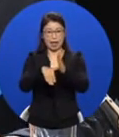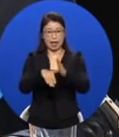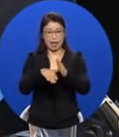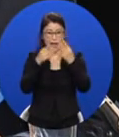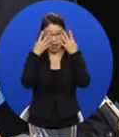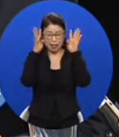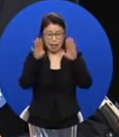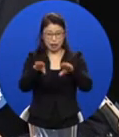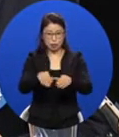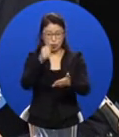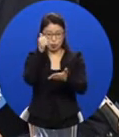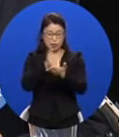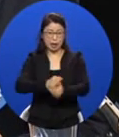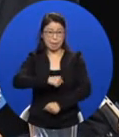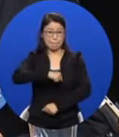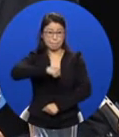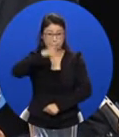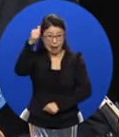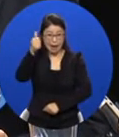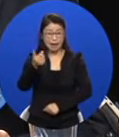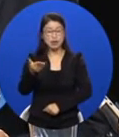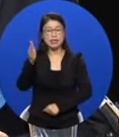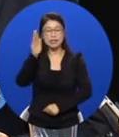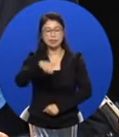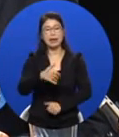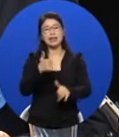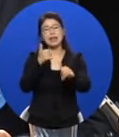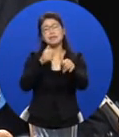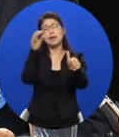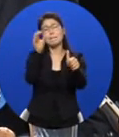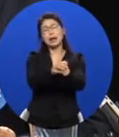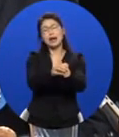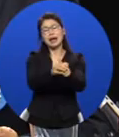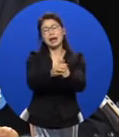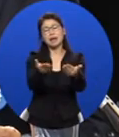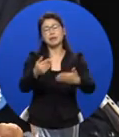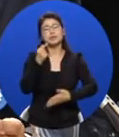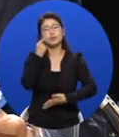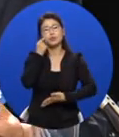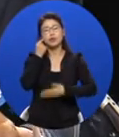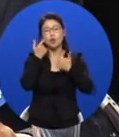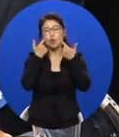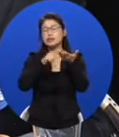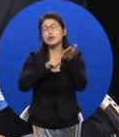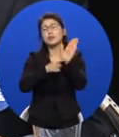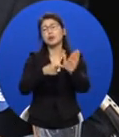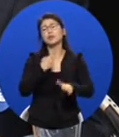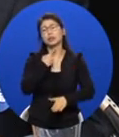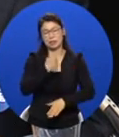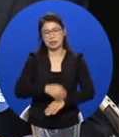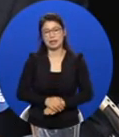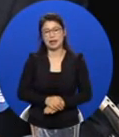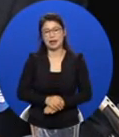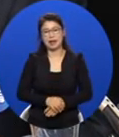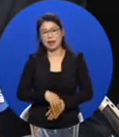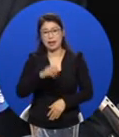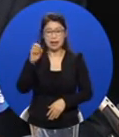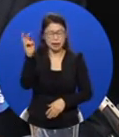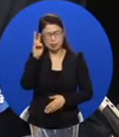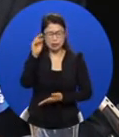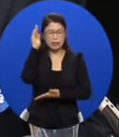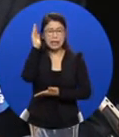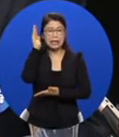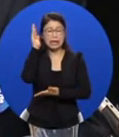총장에 당선됐지만 임명은 못 받았다고 분명히 밝힌. 습니다. 원고 없이 즉흥 연설하다